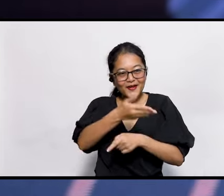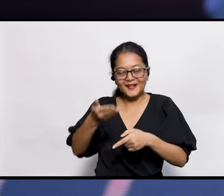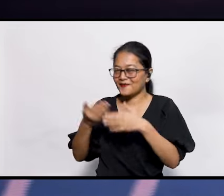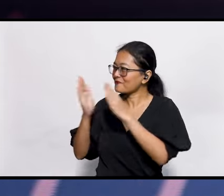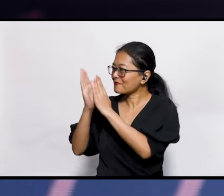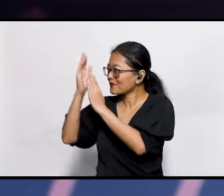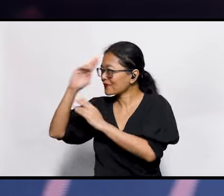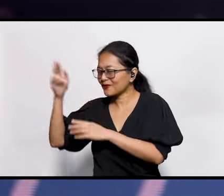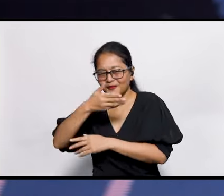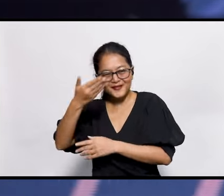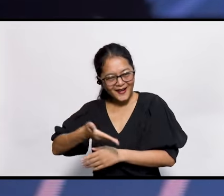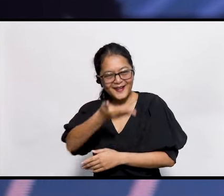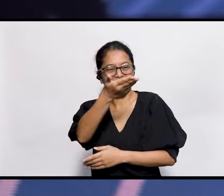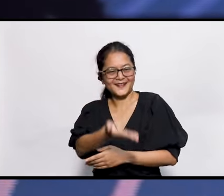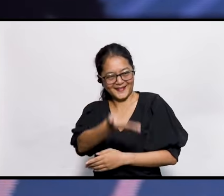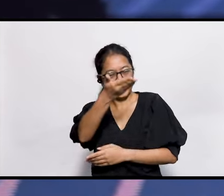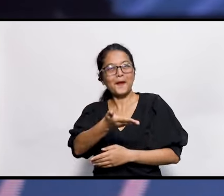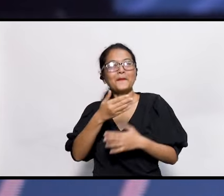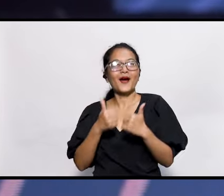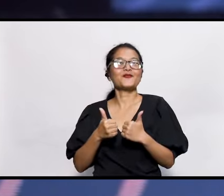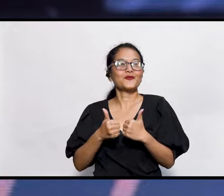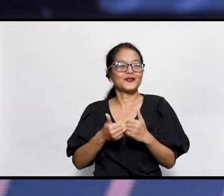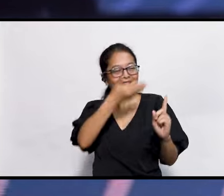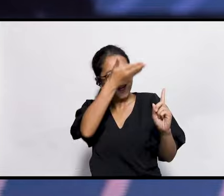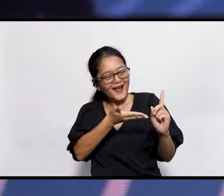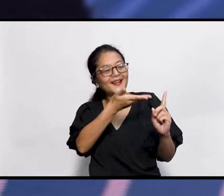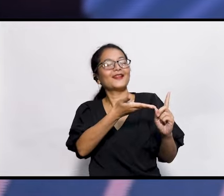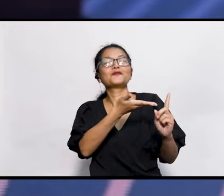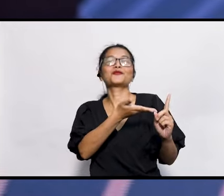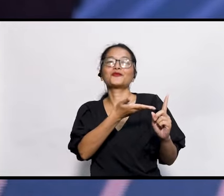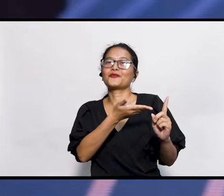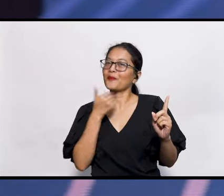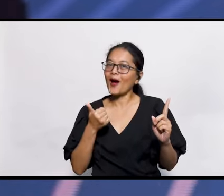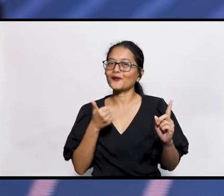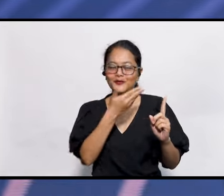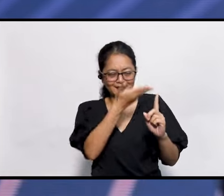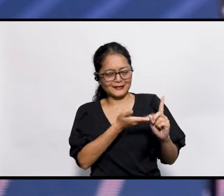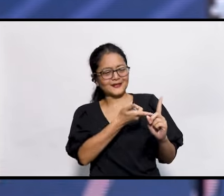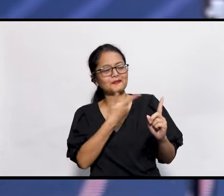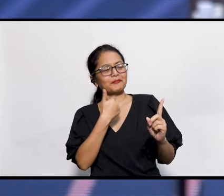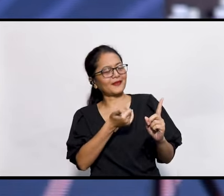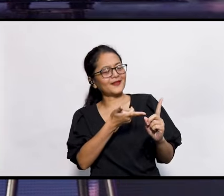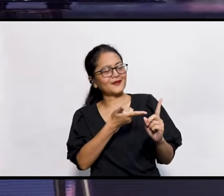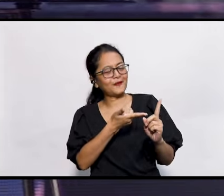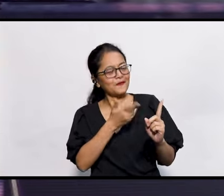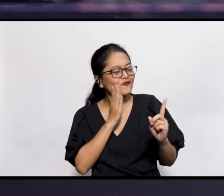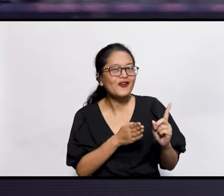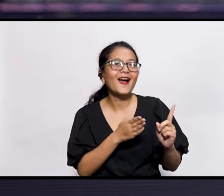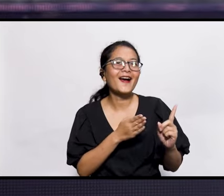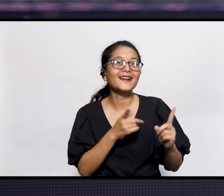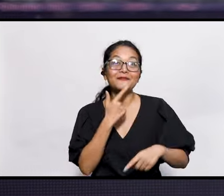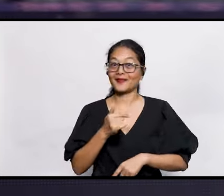guys memuji Tuhan akan membuat Anda akan selalu awet muda seperti saya ini